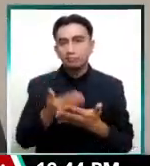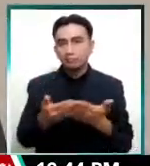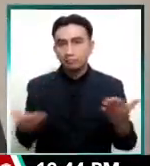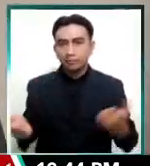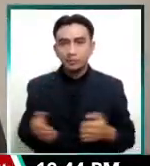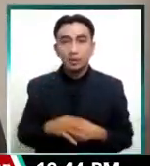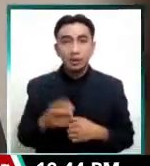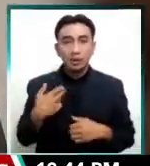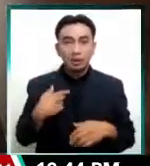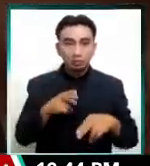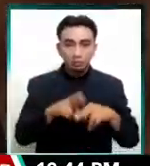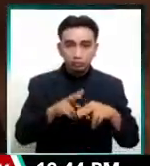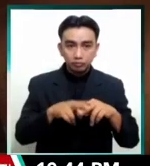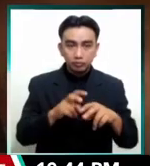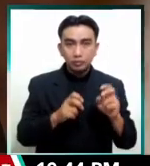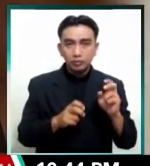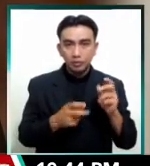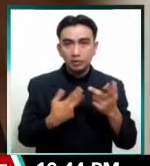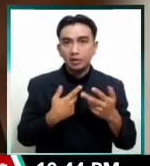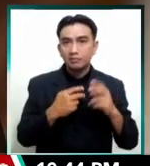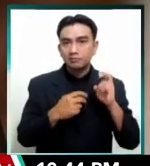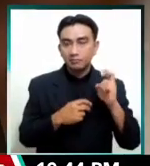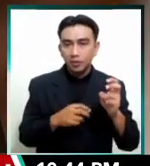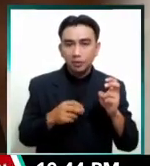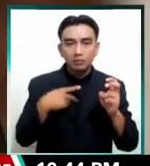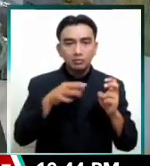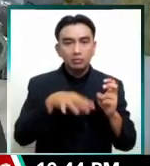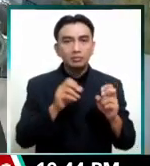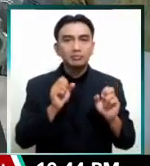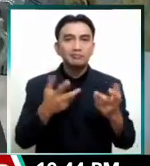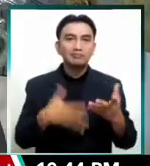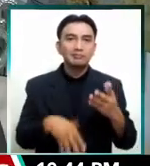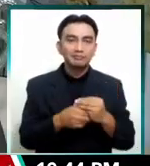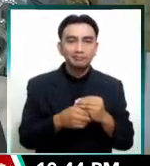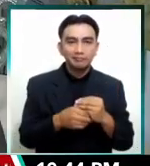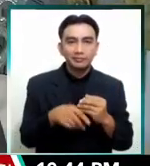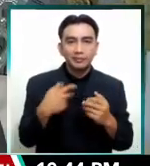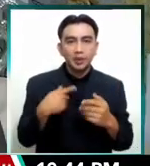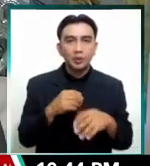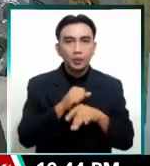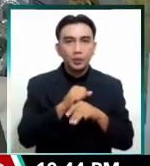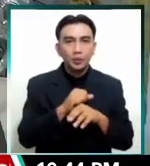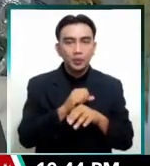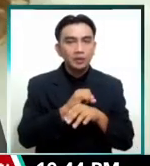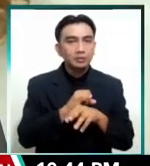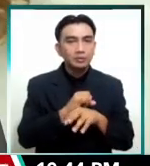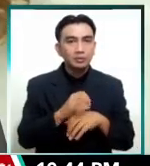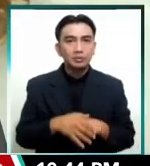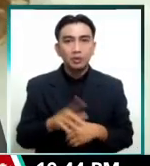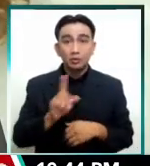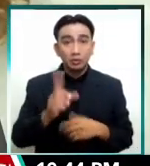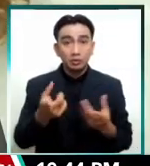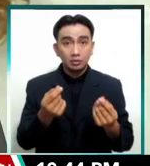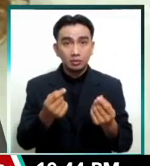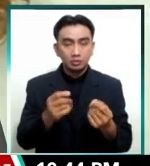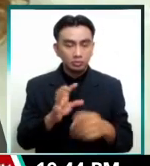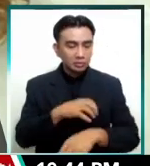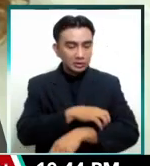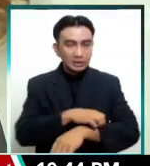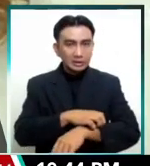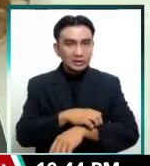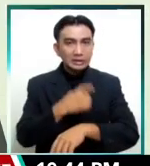mga bag, pinepeste nito. Paalala ng isang dermatologist, hanggat maaari huwag gamutin ang mga kagat ng surot para